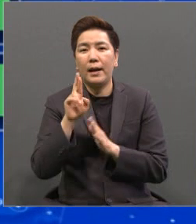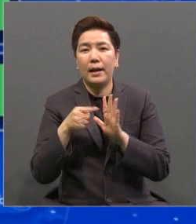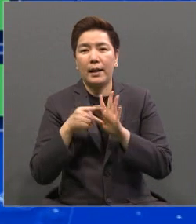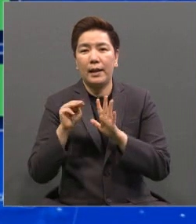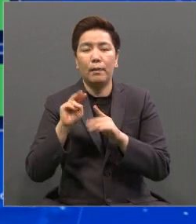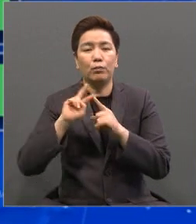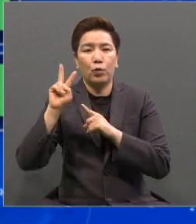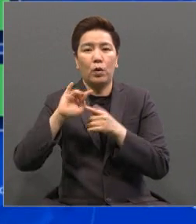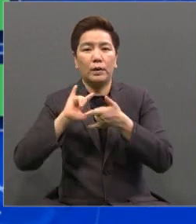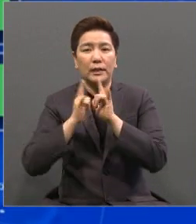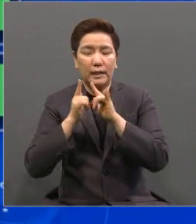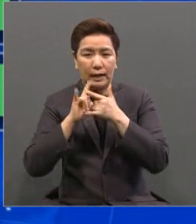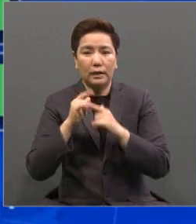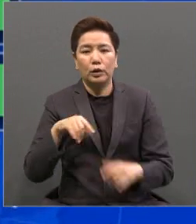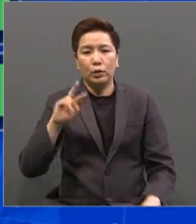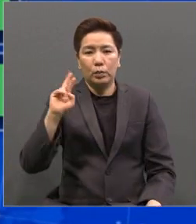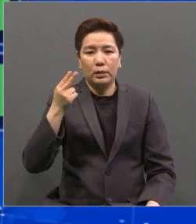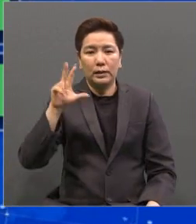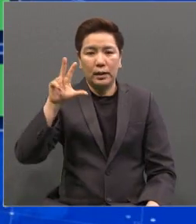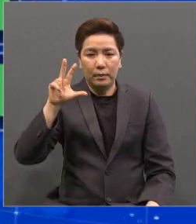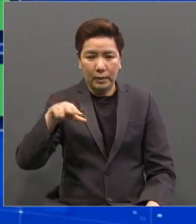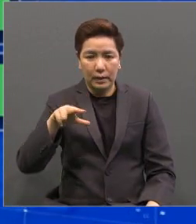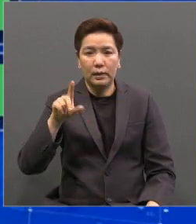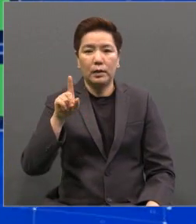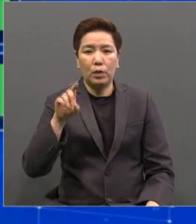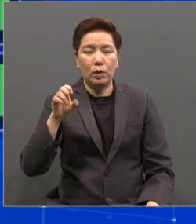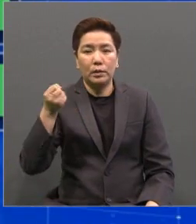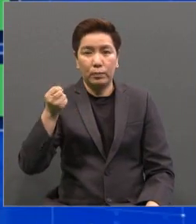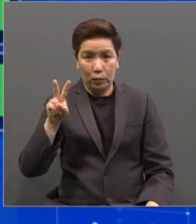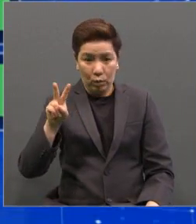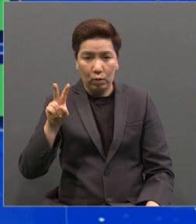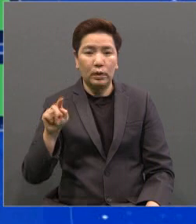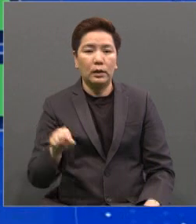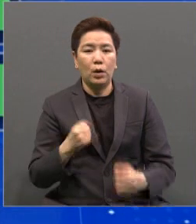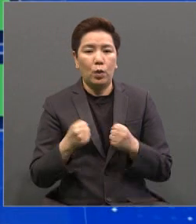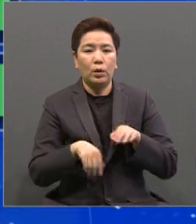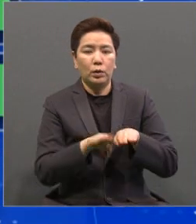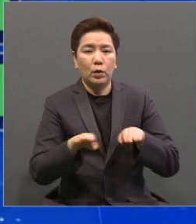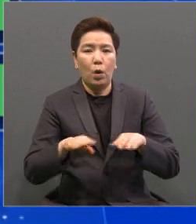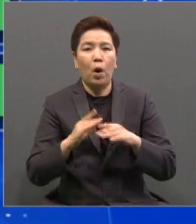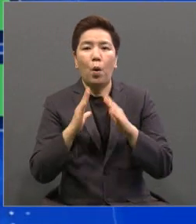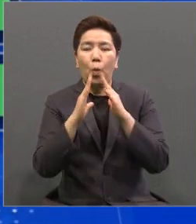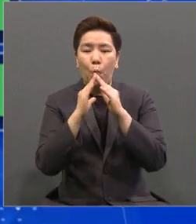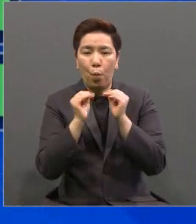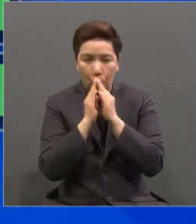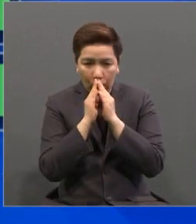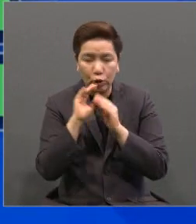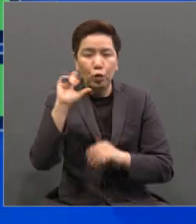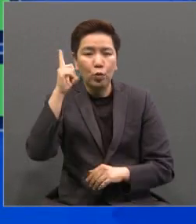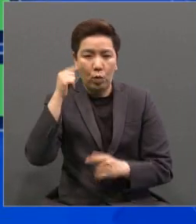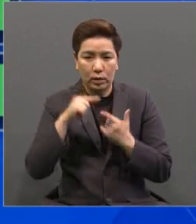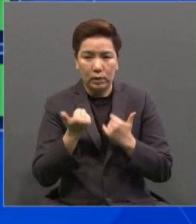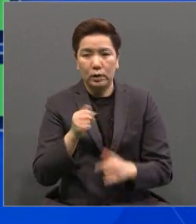2นะอยู่ที่จำนวน23,112คนลานจอดรถวัดธาตุทองพระอาราม